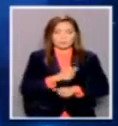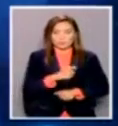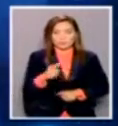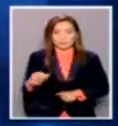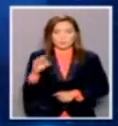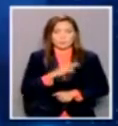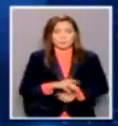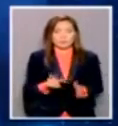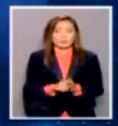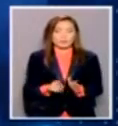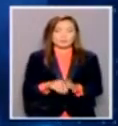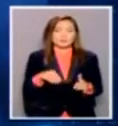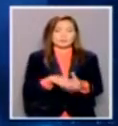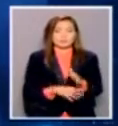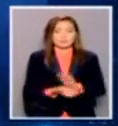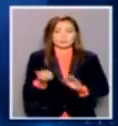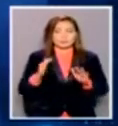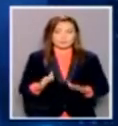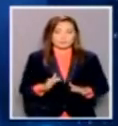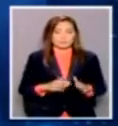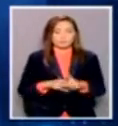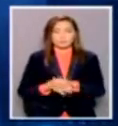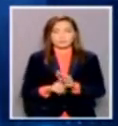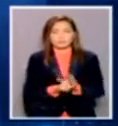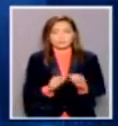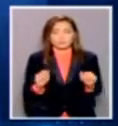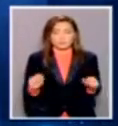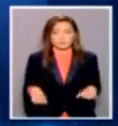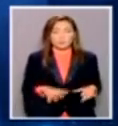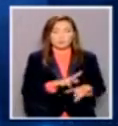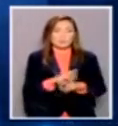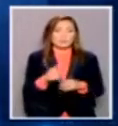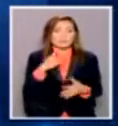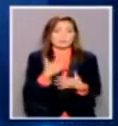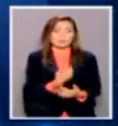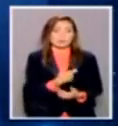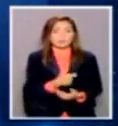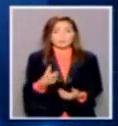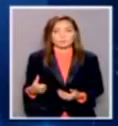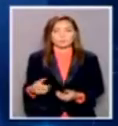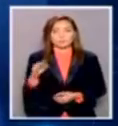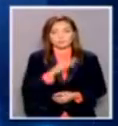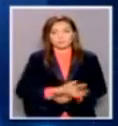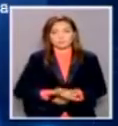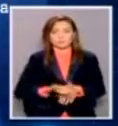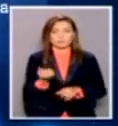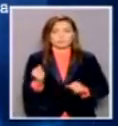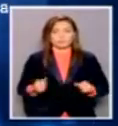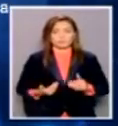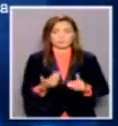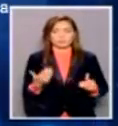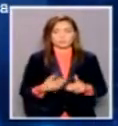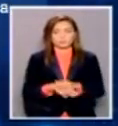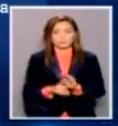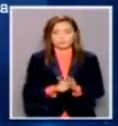человеку пользоваться пенсионными накоплениями можно только после выхода на пенсию. Но понятно желание людей использовать эти средства еще до